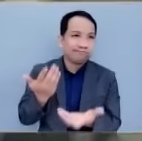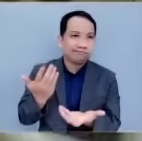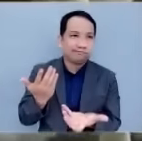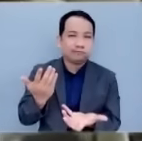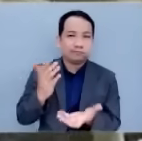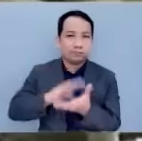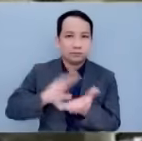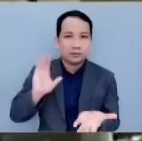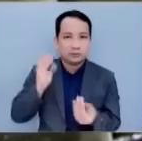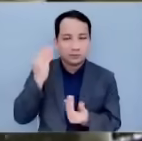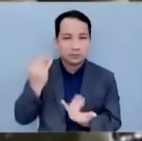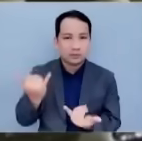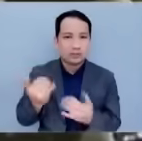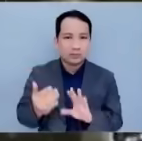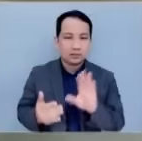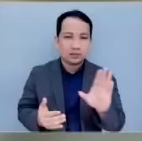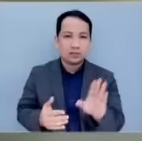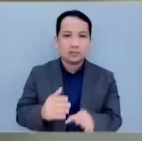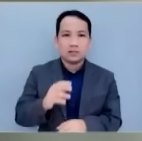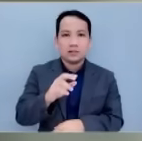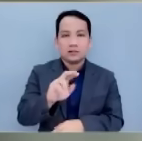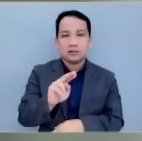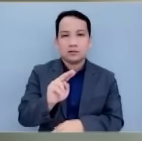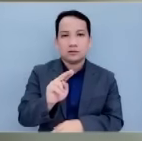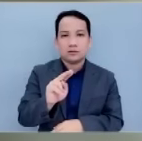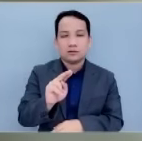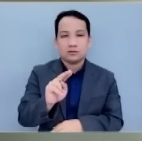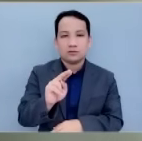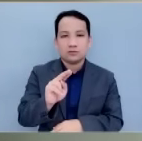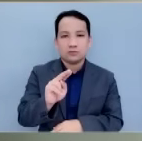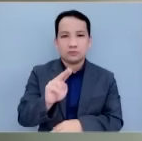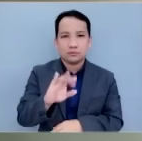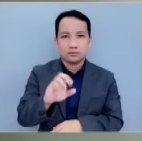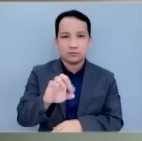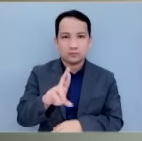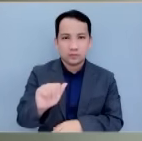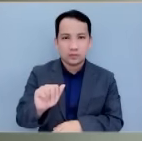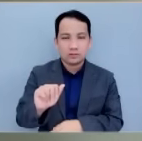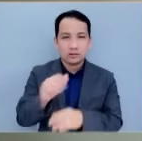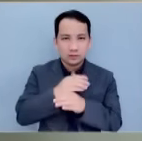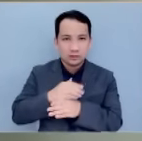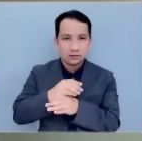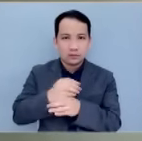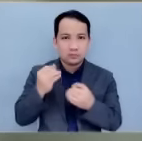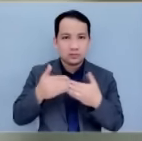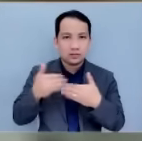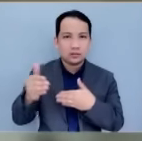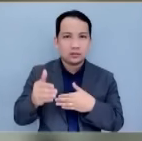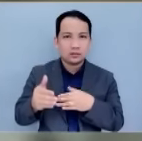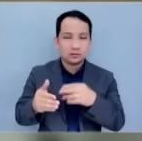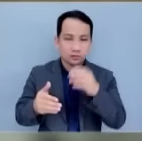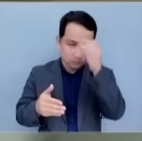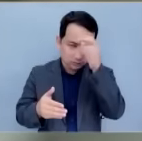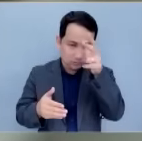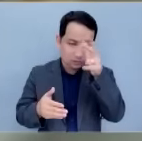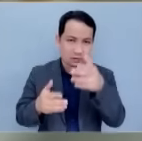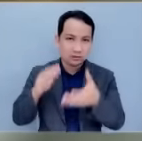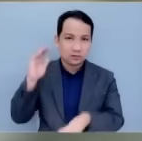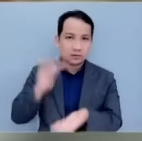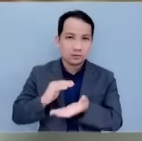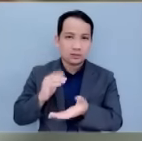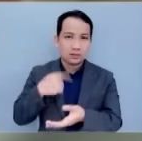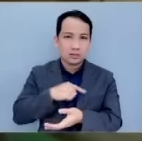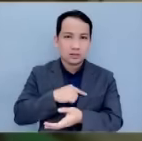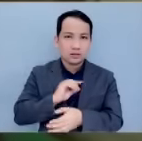tayo. Ayon sa United Broilers Racers Association o UBRA, nag-ingat pagparami ang ilang magmamanok dahil sa pagkalugit dulot ng